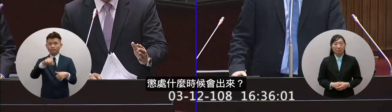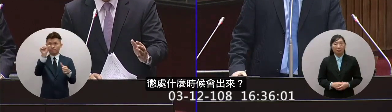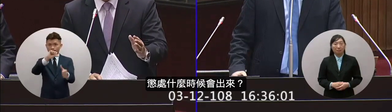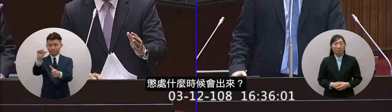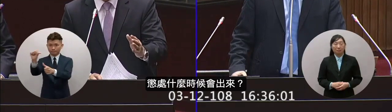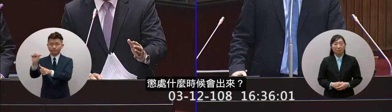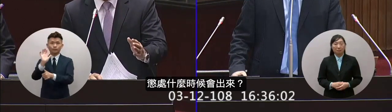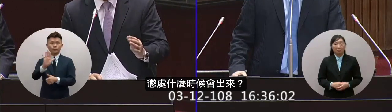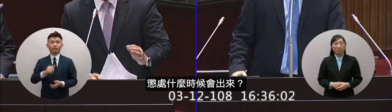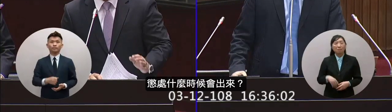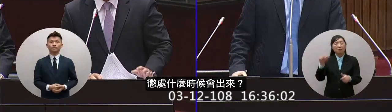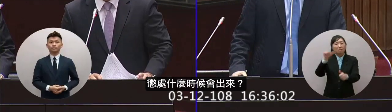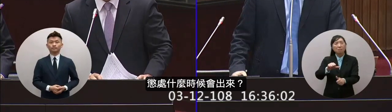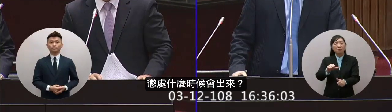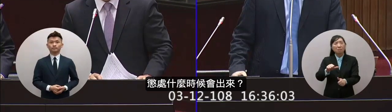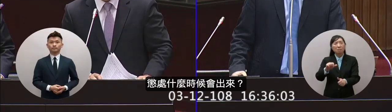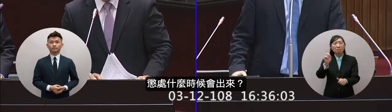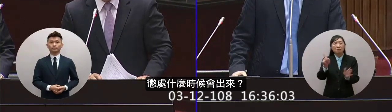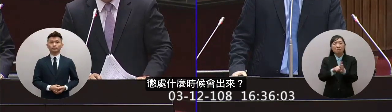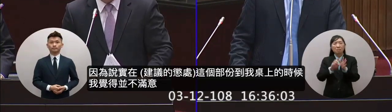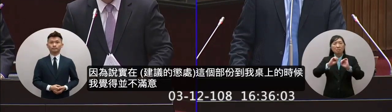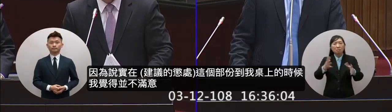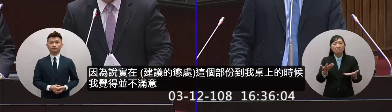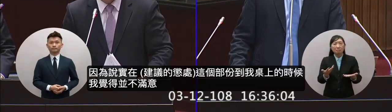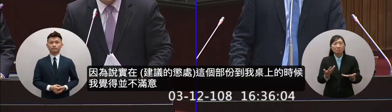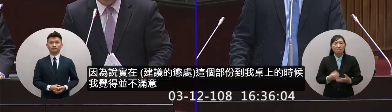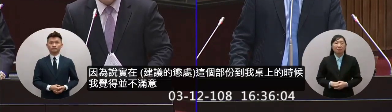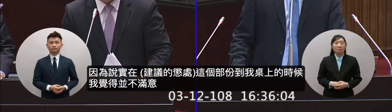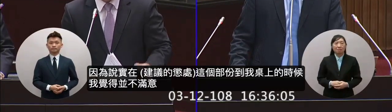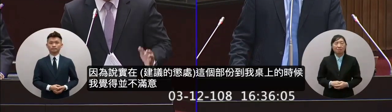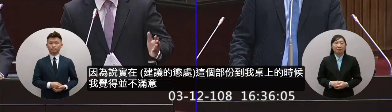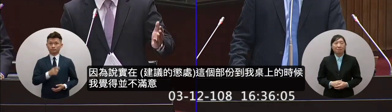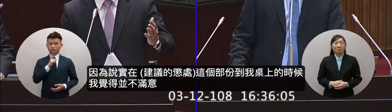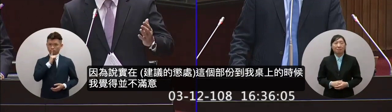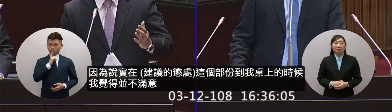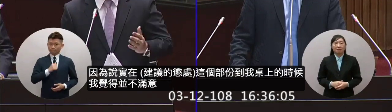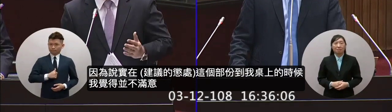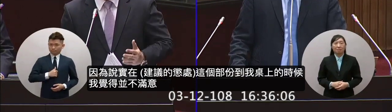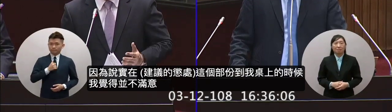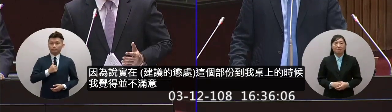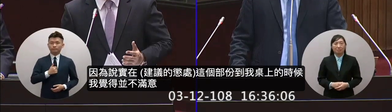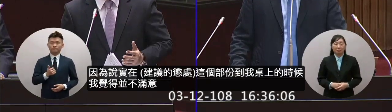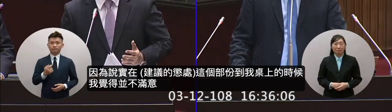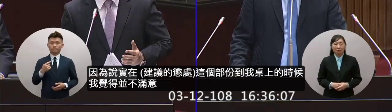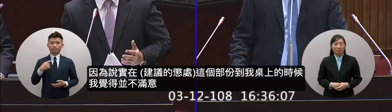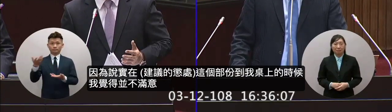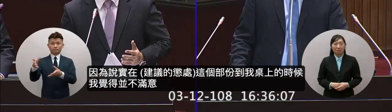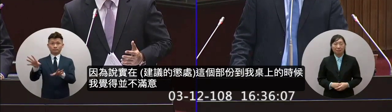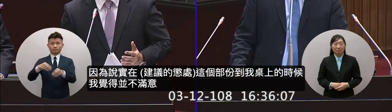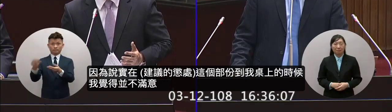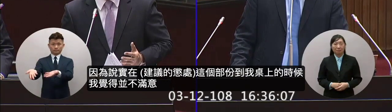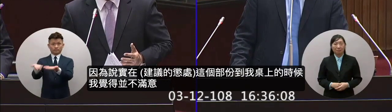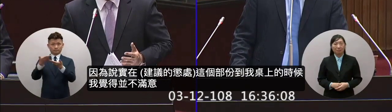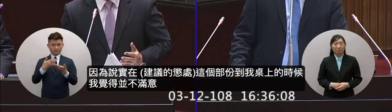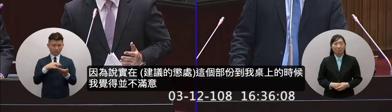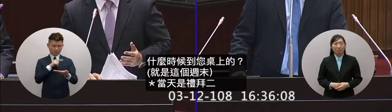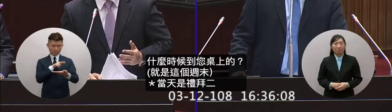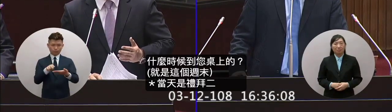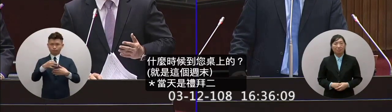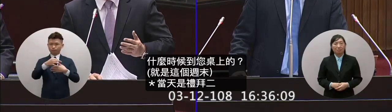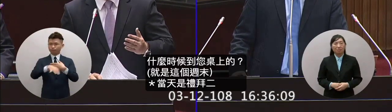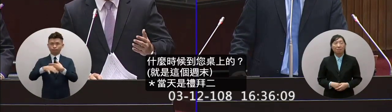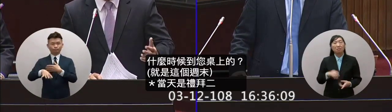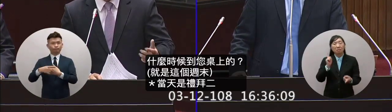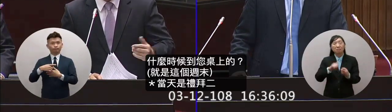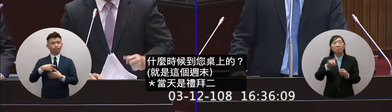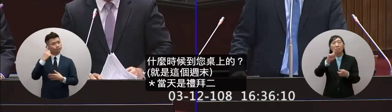惩处。 那惩处什么时候会出来？ 因为说实在，这个部分到我桌上的时候啊，我觉得并不满意。 什